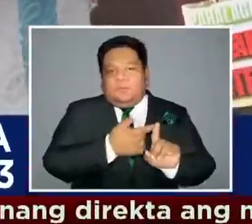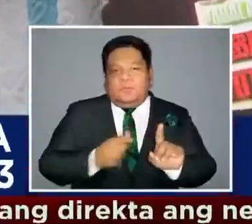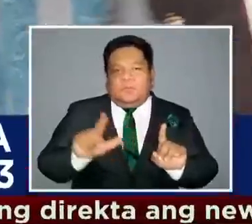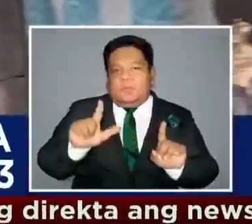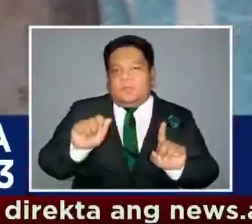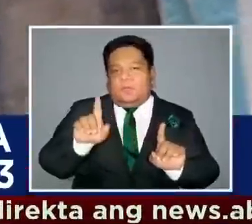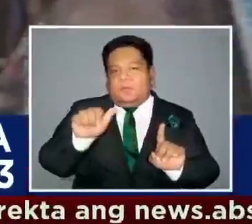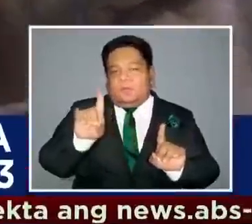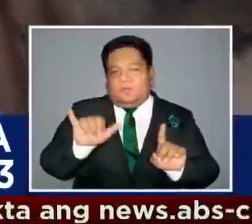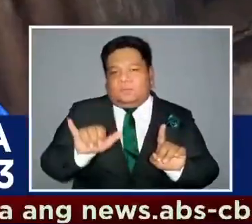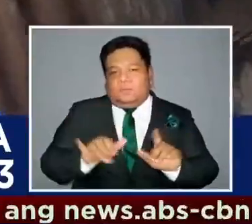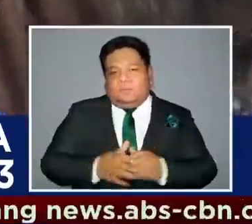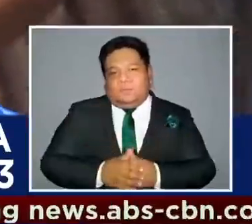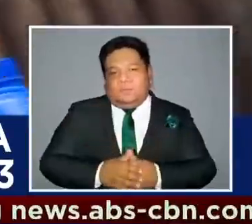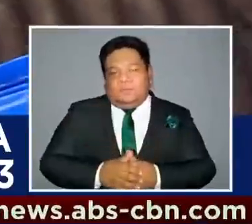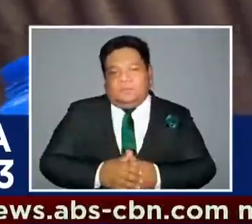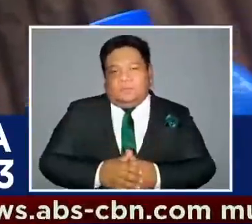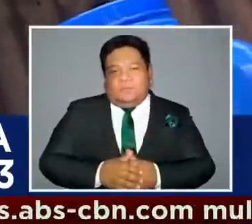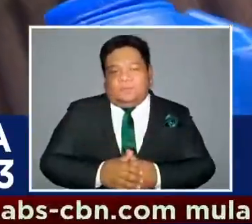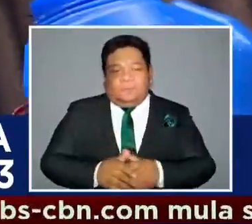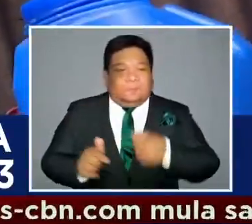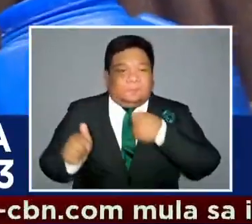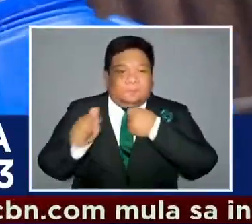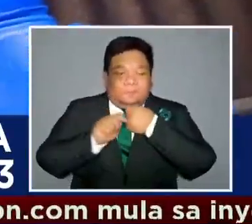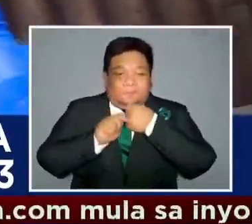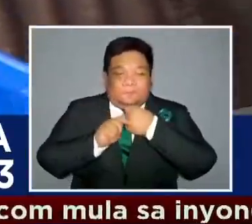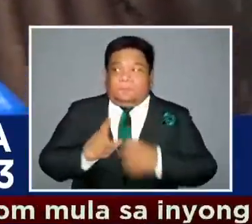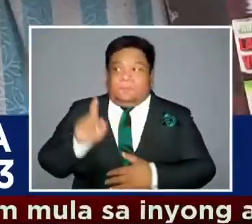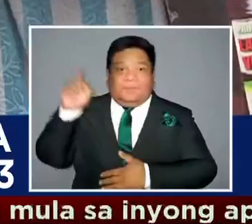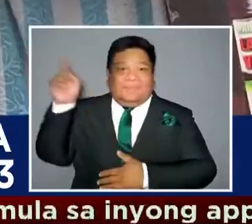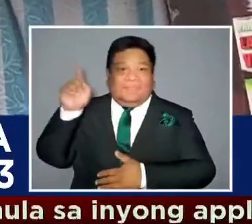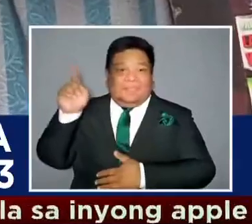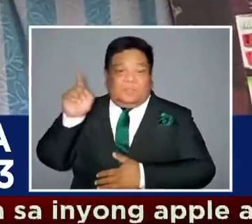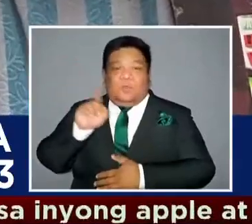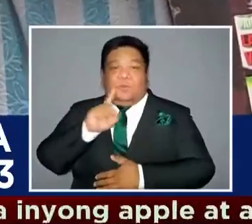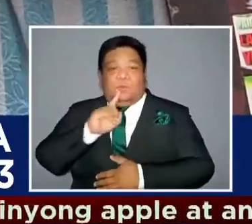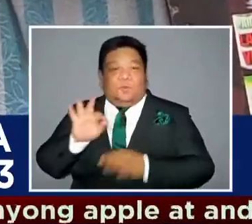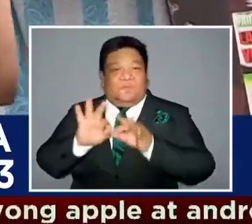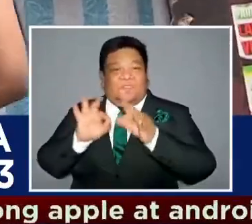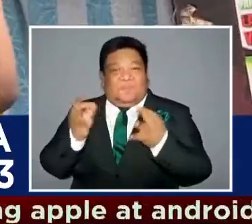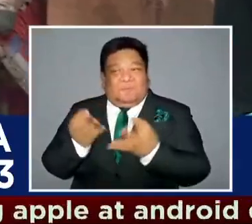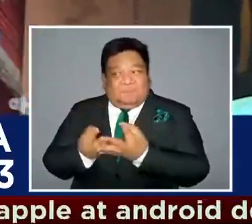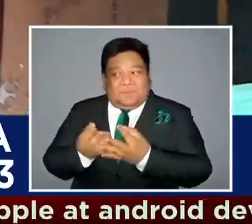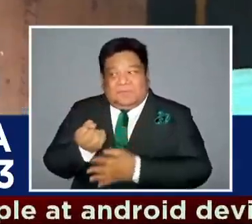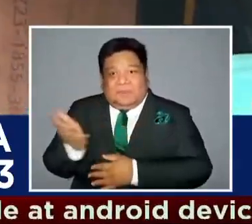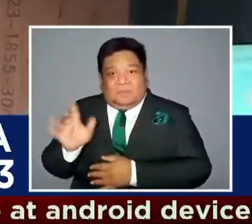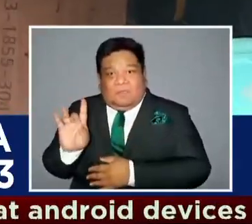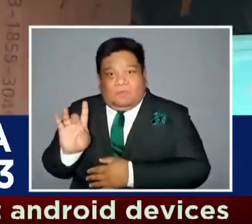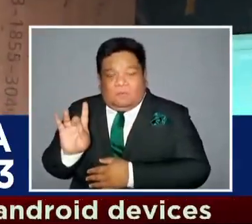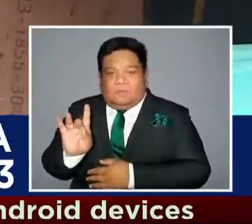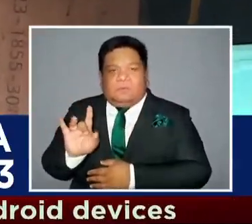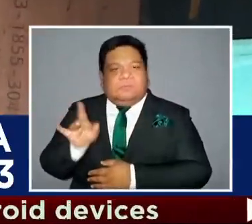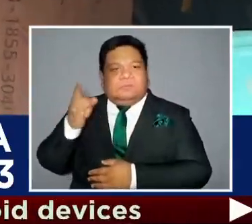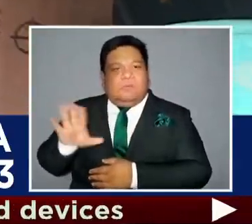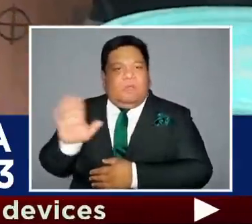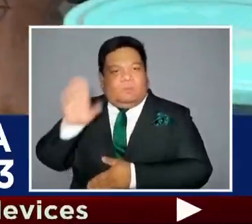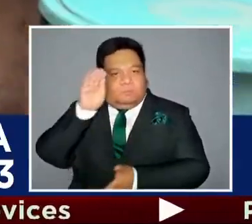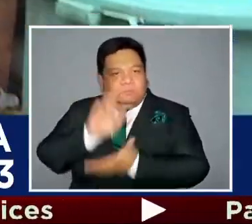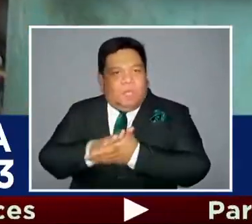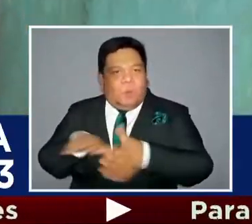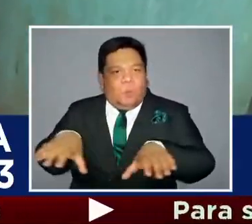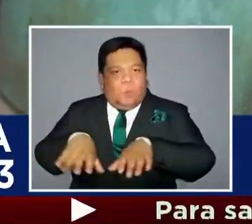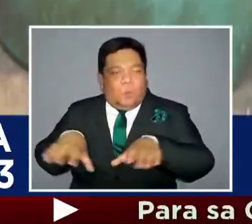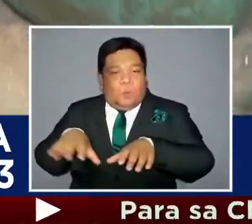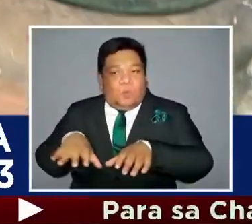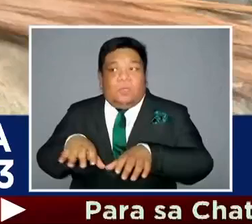Sa walong miyembro ng pamilya ang asawa lang ni Joan ang naghahanap buhay at bilang construction worker, nasa 600 piso ang arawang